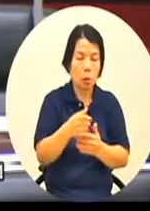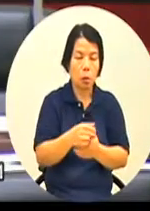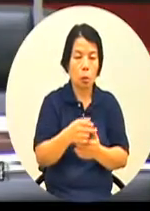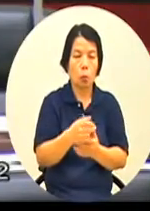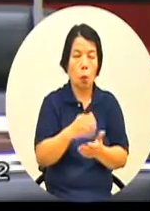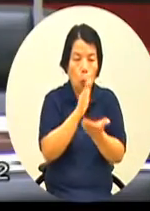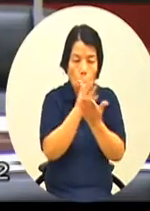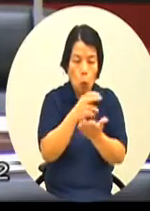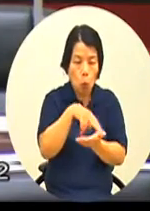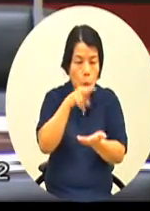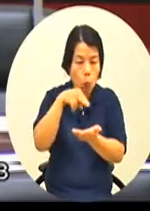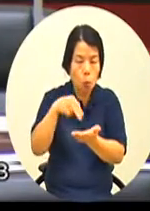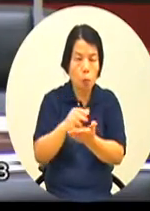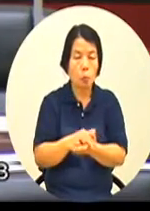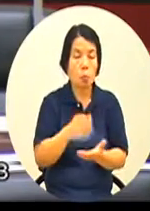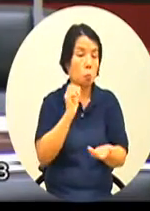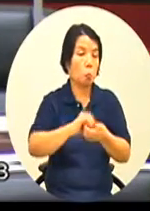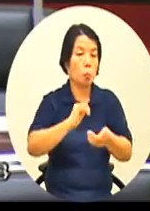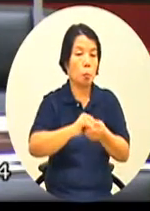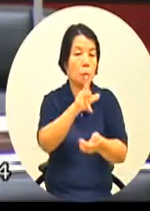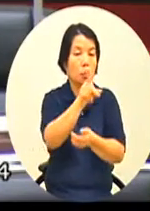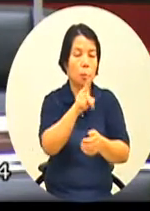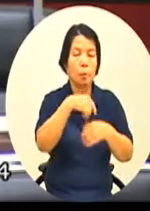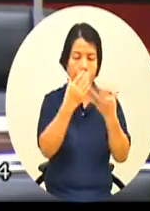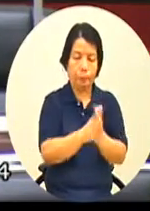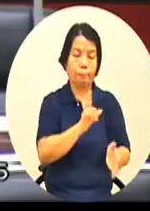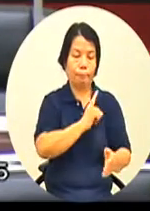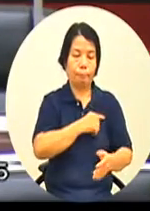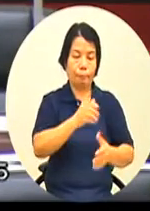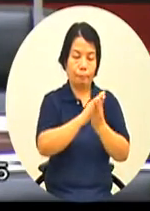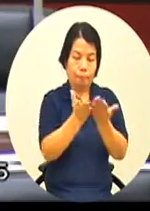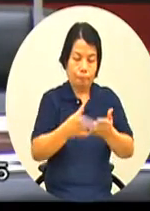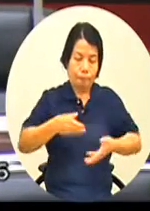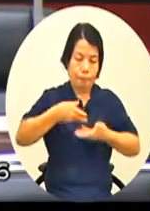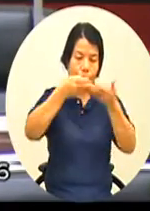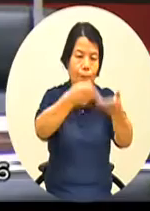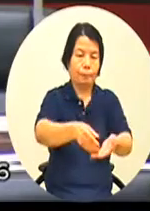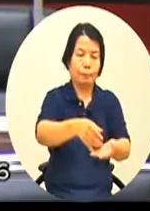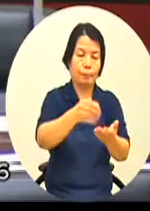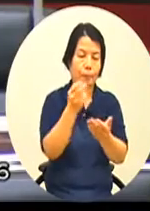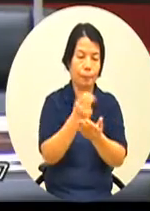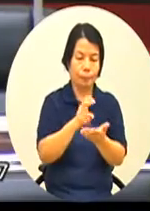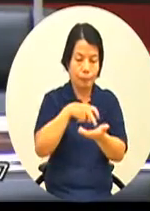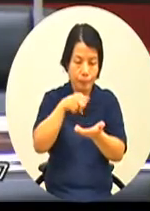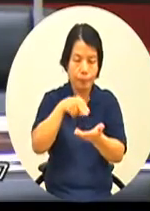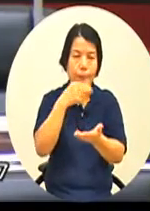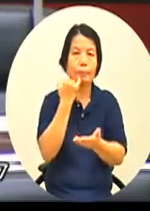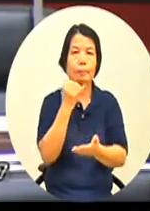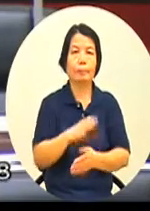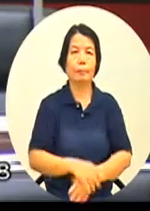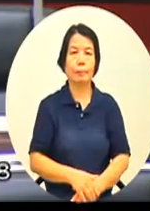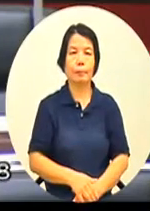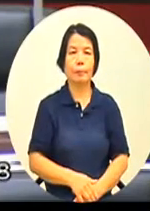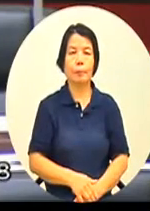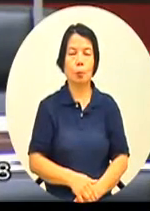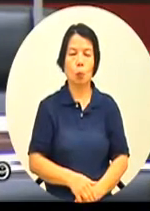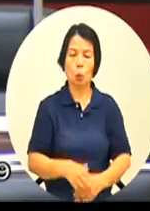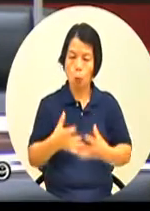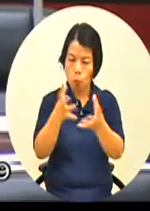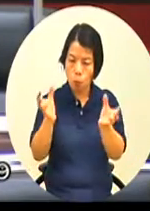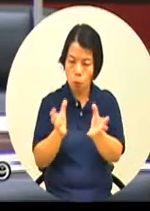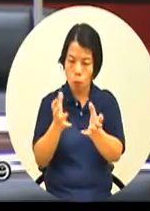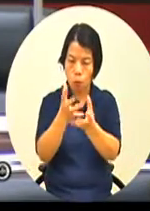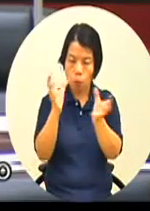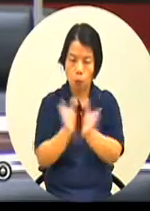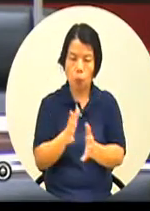去当 K 书中心呐、啊，或者看那个休闲杂志啊。好，啊，所以。根本上，为什么大多数新兴